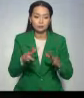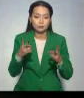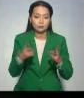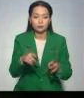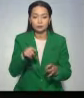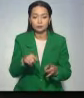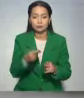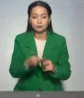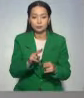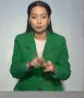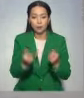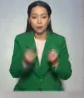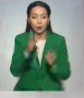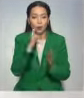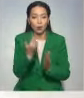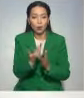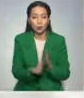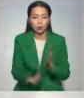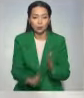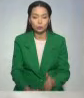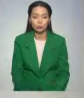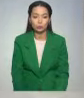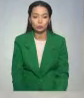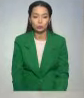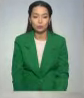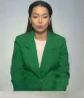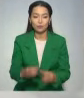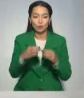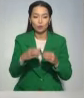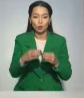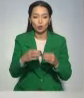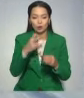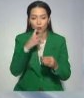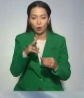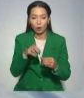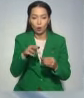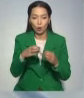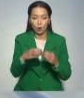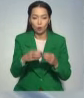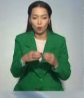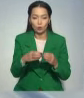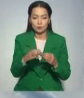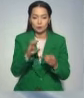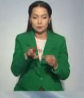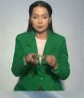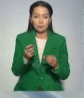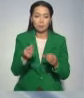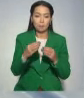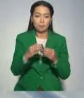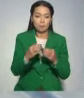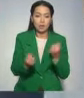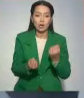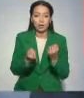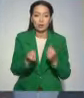где утонула машина толщина льда это 15 сантиметров будет несмотря на запрещающие знаки